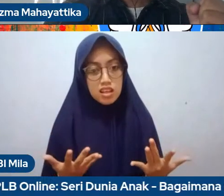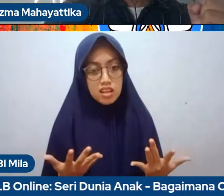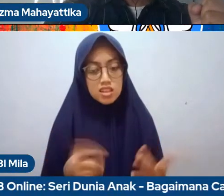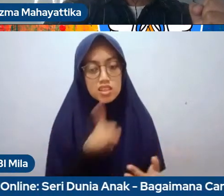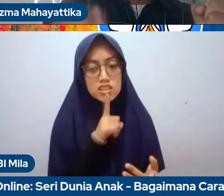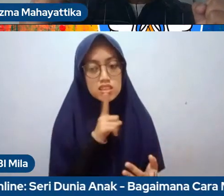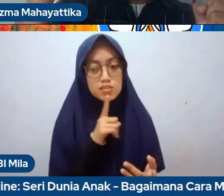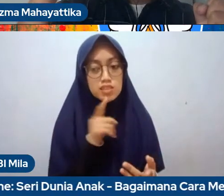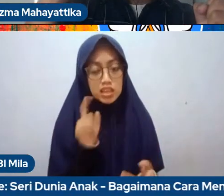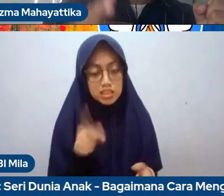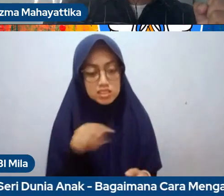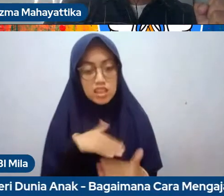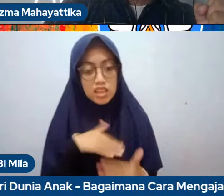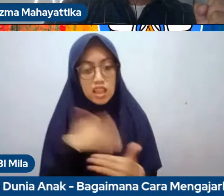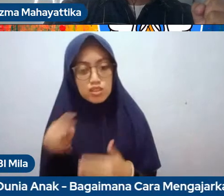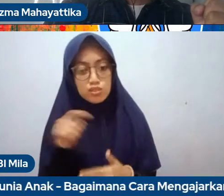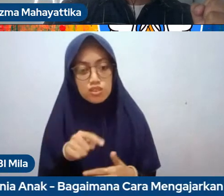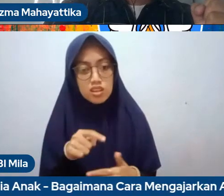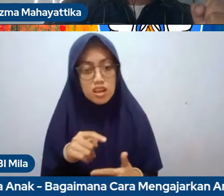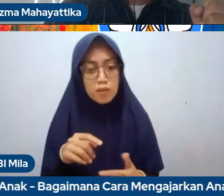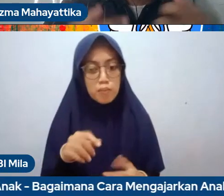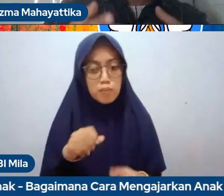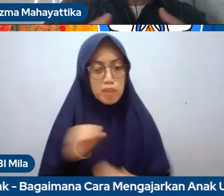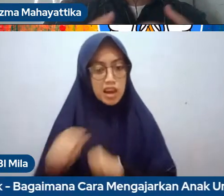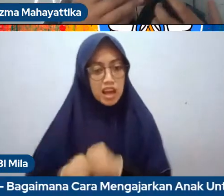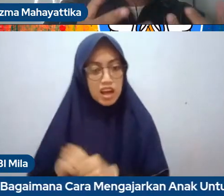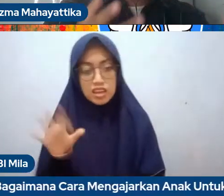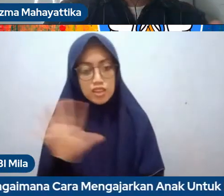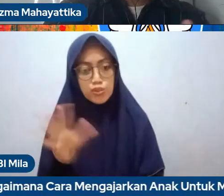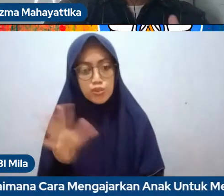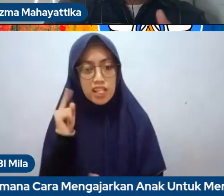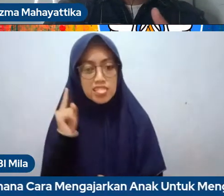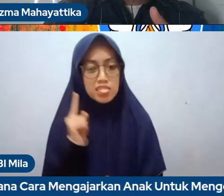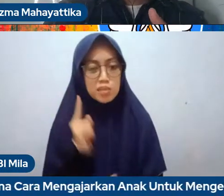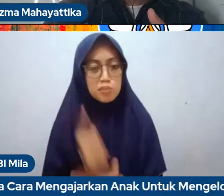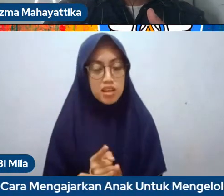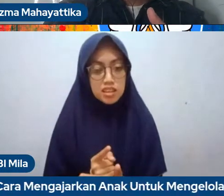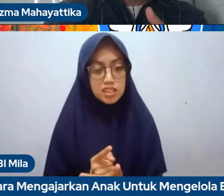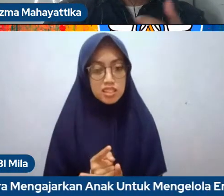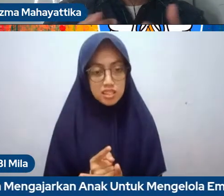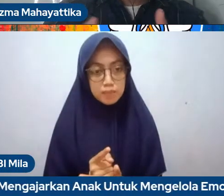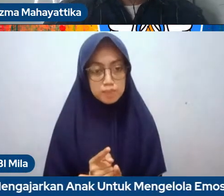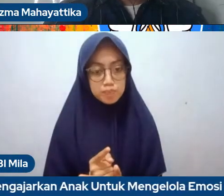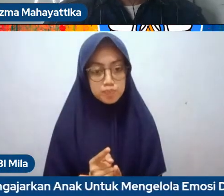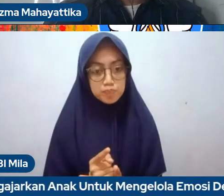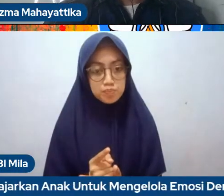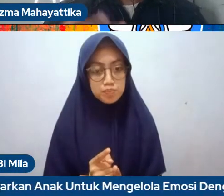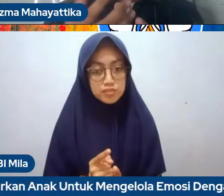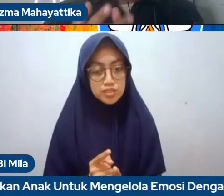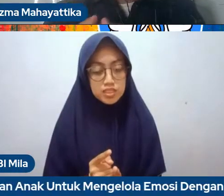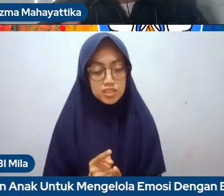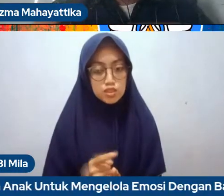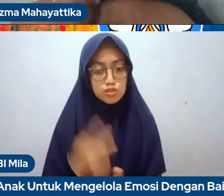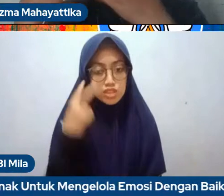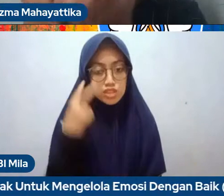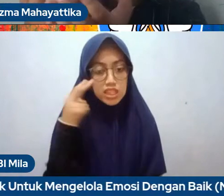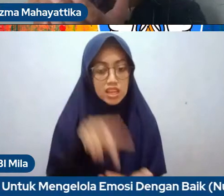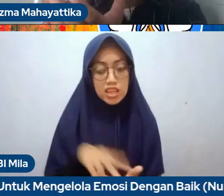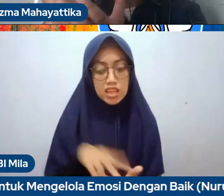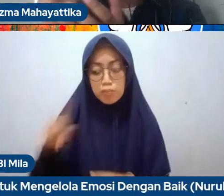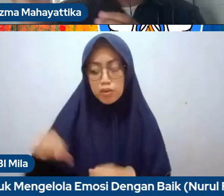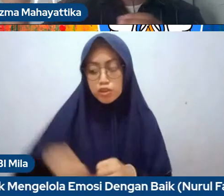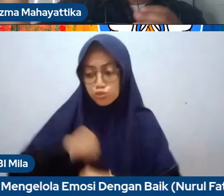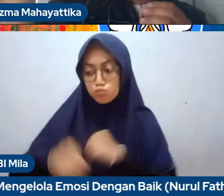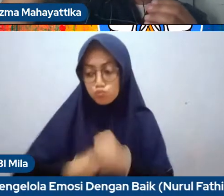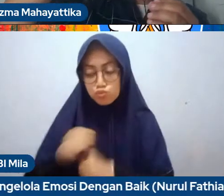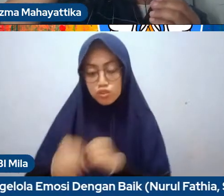gitu. Ujung-ujungnya adalah benar stabilisasi emosi iya, tapi apakah terus-terusan begitu? Nah, makanya kan stabilisasi emosi